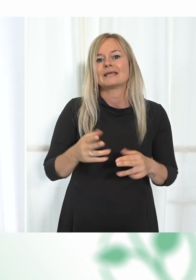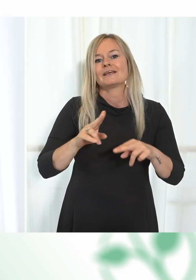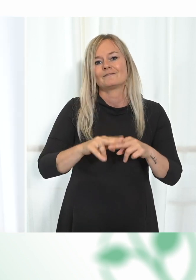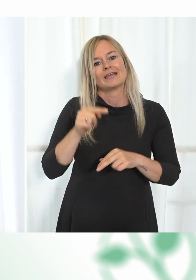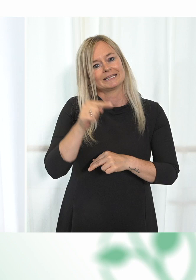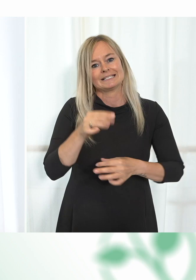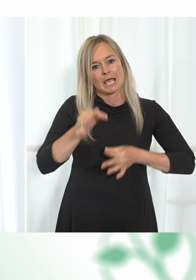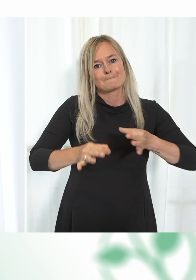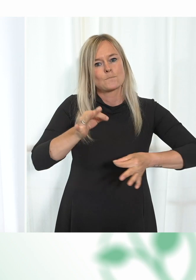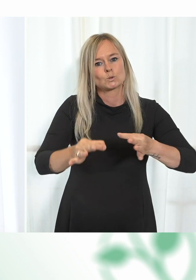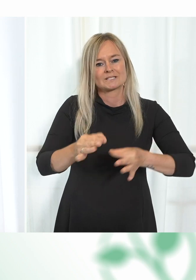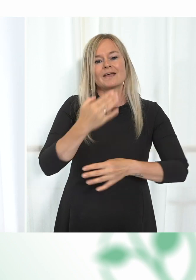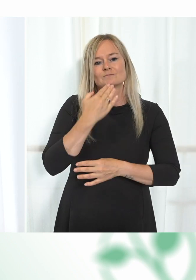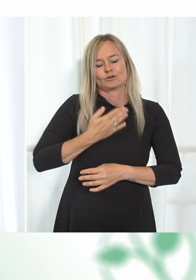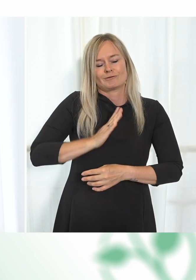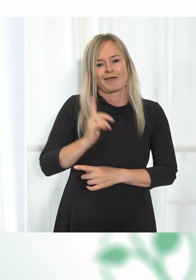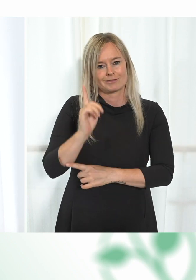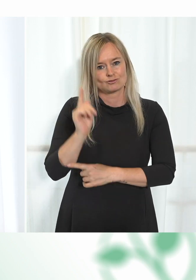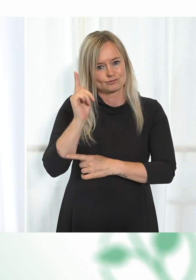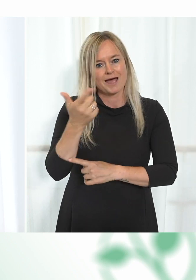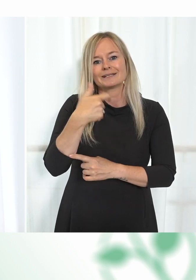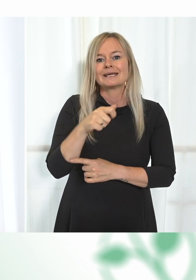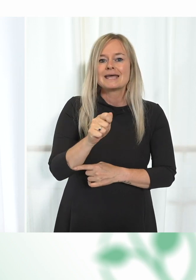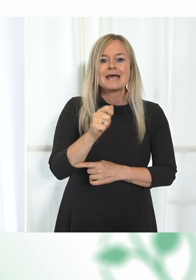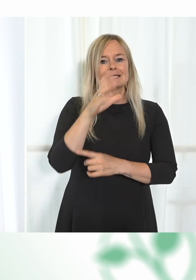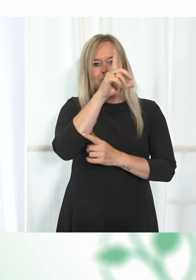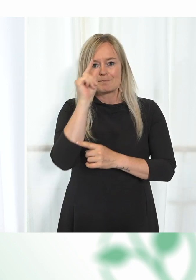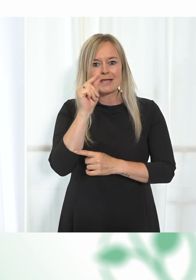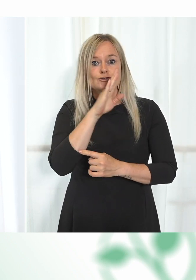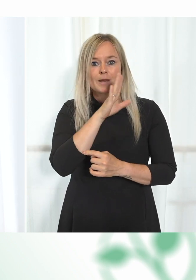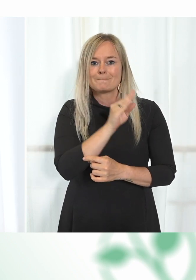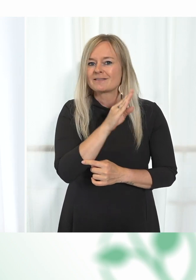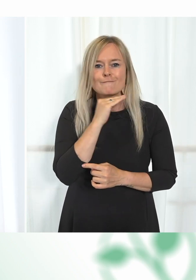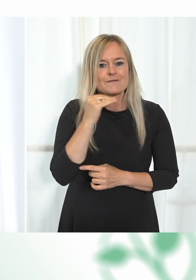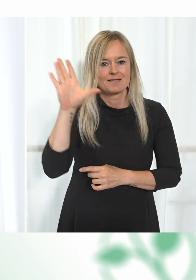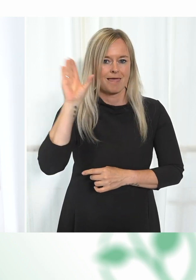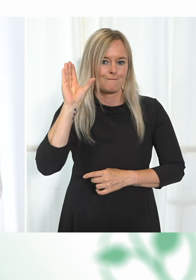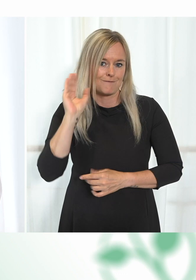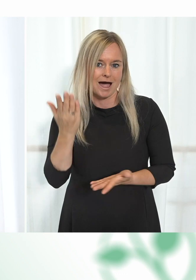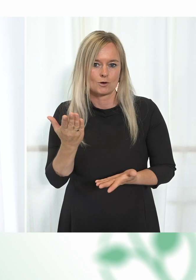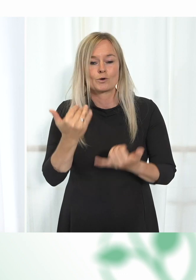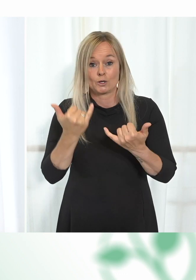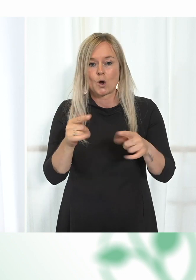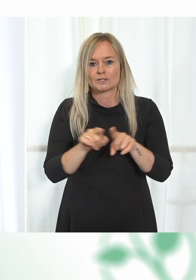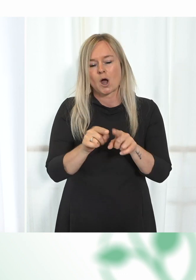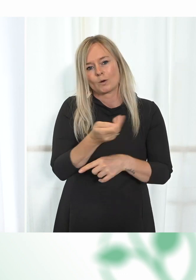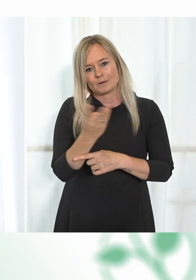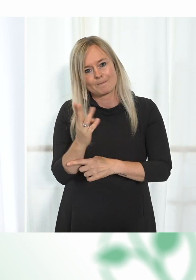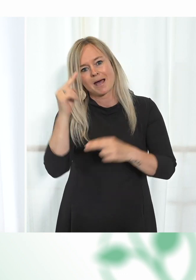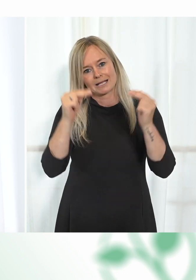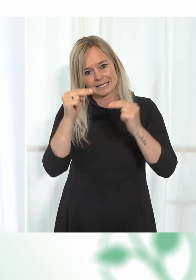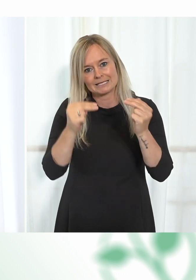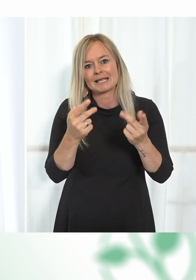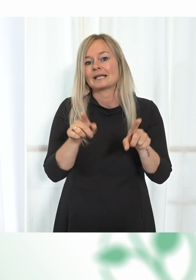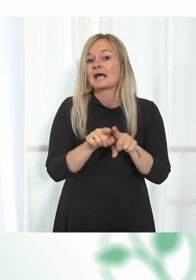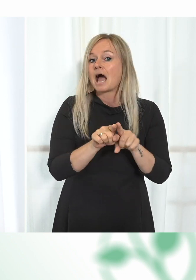starten möchte, sondern dass es offizielle Stellen gibt, dass es Menschen gibt, die viel Erfahrung haben in dem Bereich. Wir werden einige heute auch noch kennenlernen, aber auch, dass von Seiten des